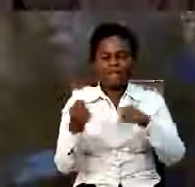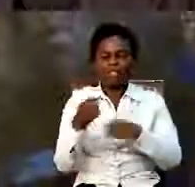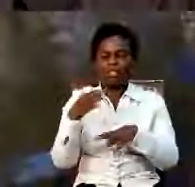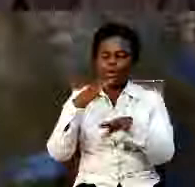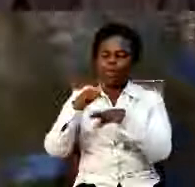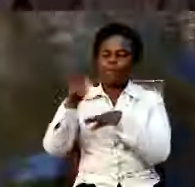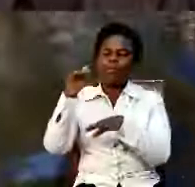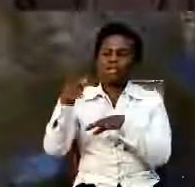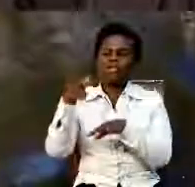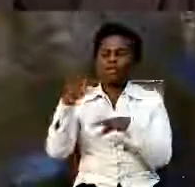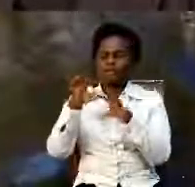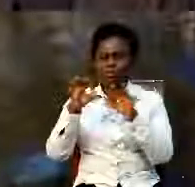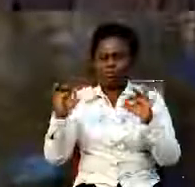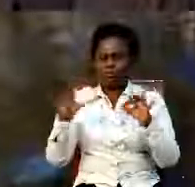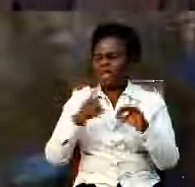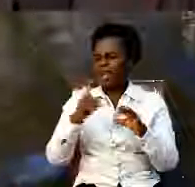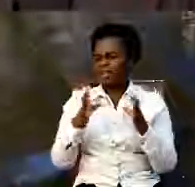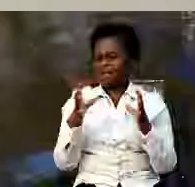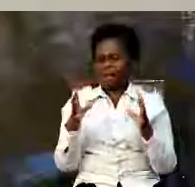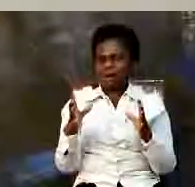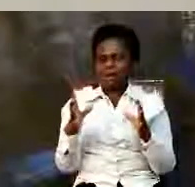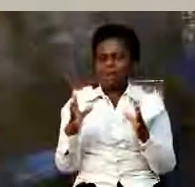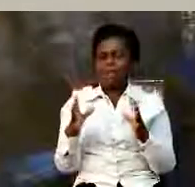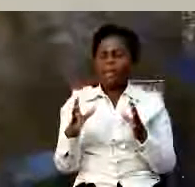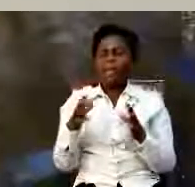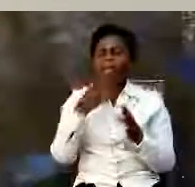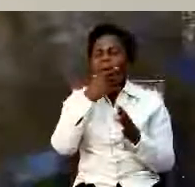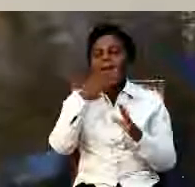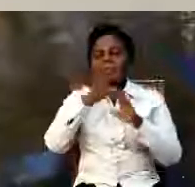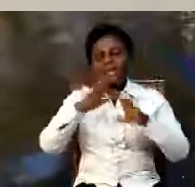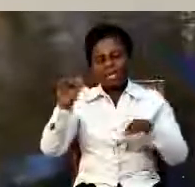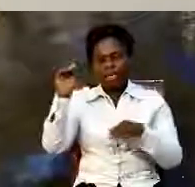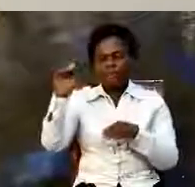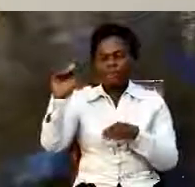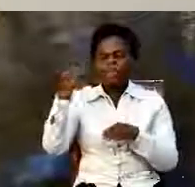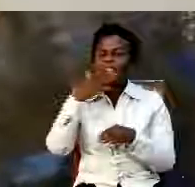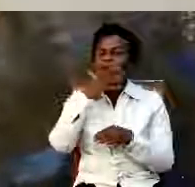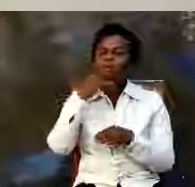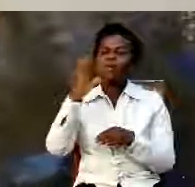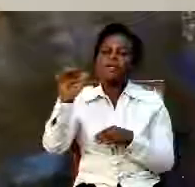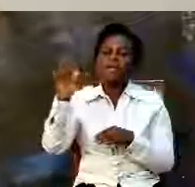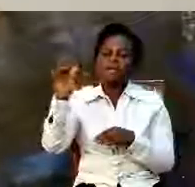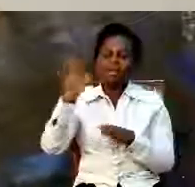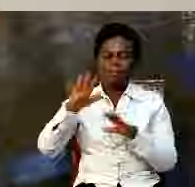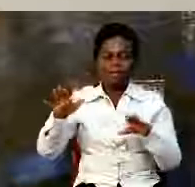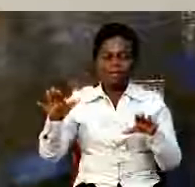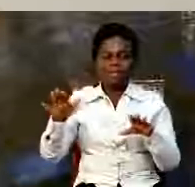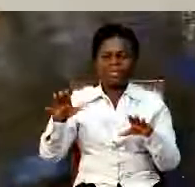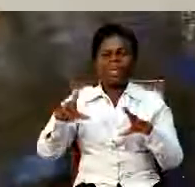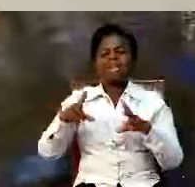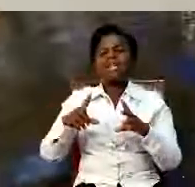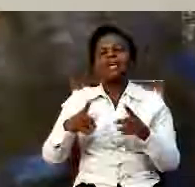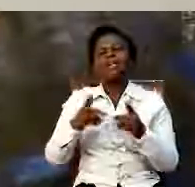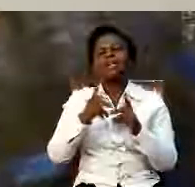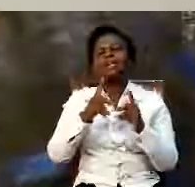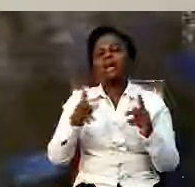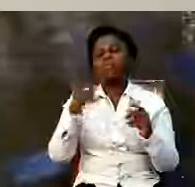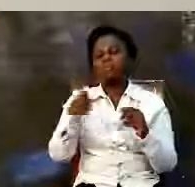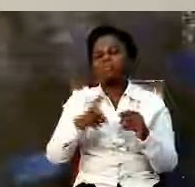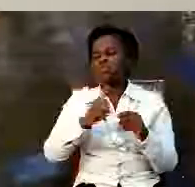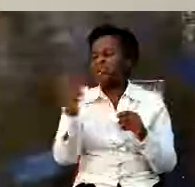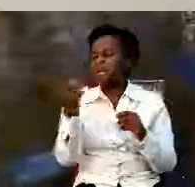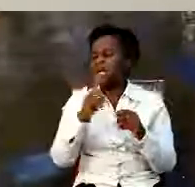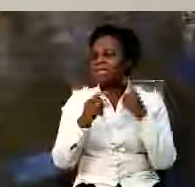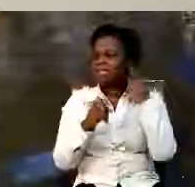nini ashangae? Baba yake ameshamwambia au mume wake ameshamwambia? Lakini kama mtu hasikii hilo